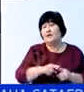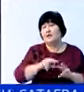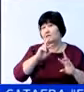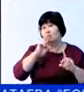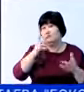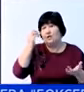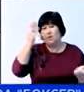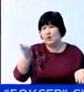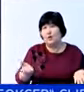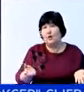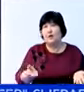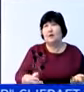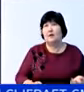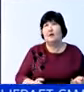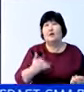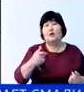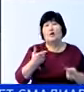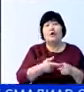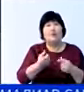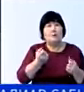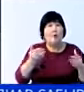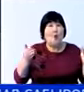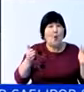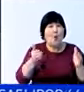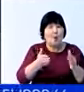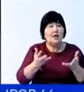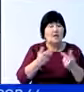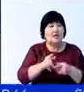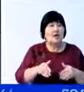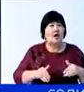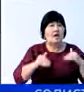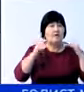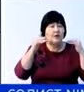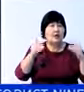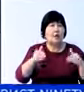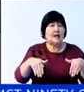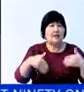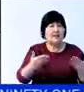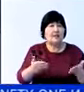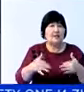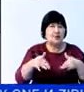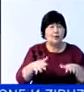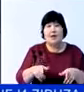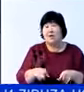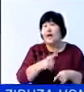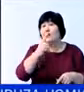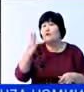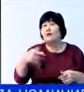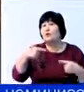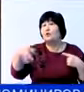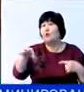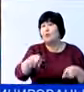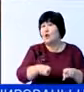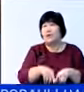замудренная, ее надо упрощать. Считаю, что здесь высокая коррупционная составляющая в свое время, потому что ни в одной большой области такого